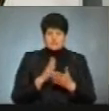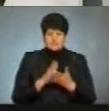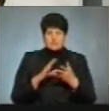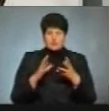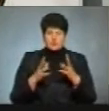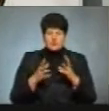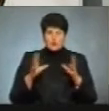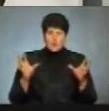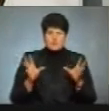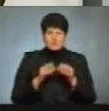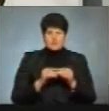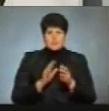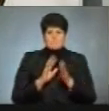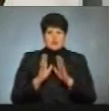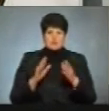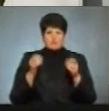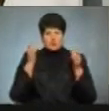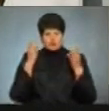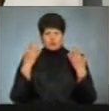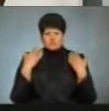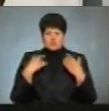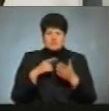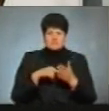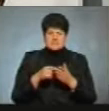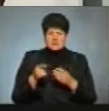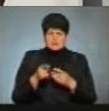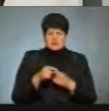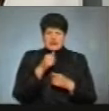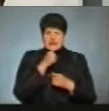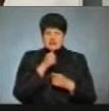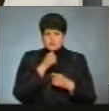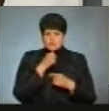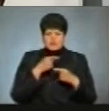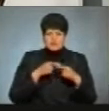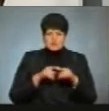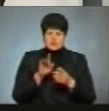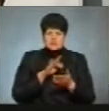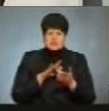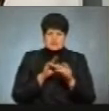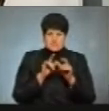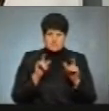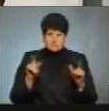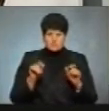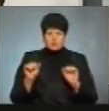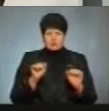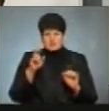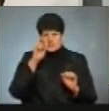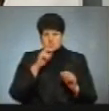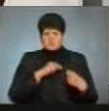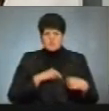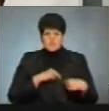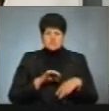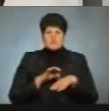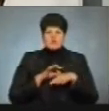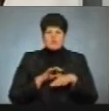об'єднані парки культури і відпочинку міста Тернополя. Експертно-технічним центром від управління Держпраці